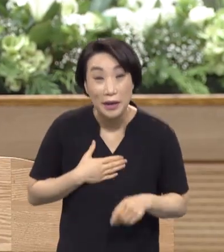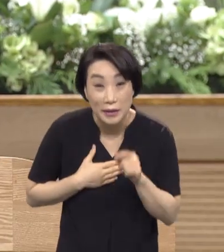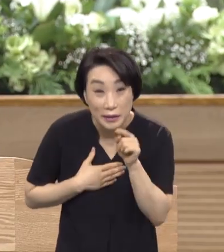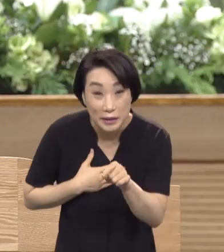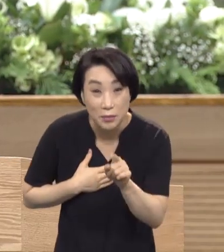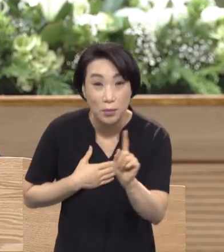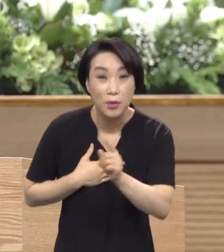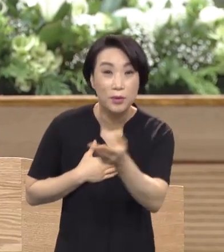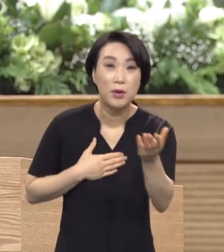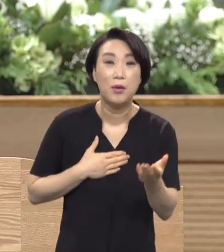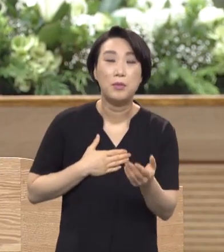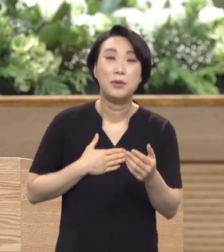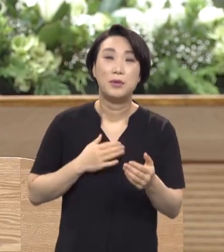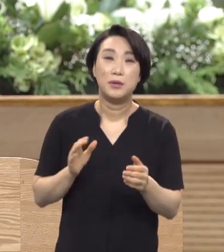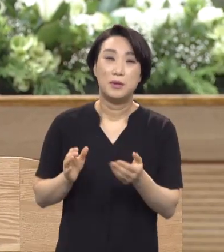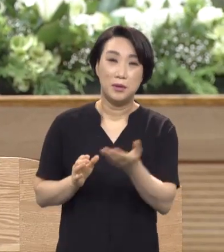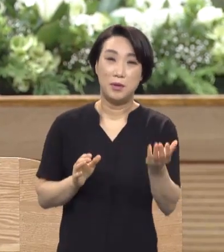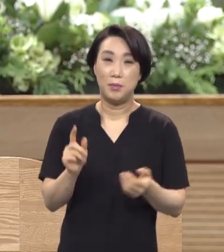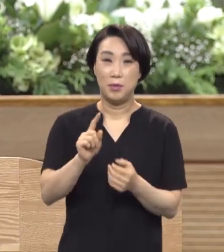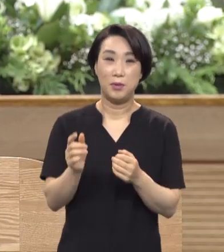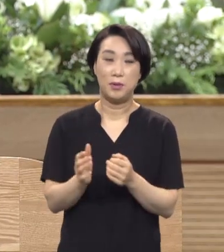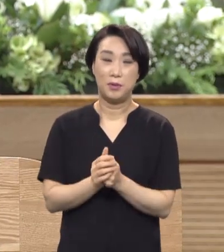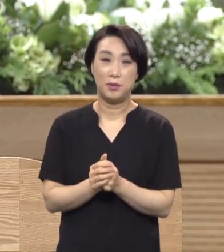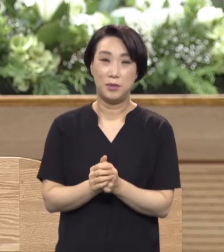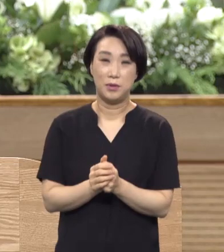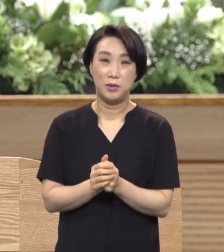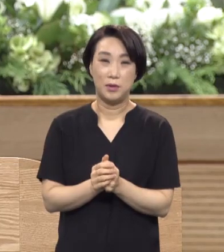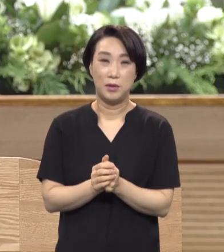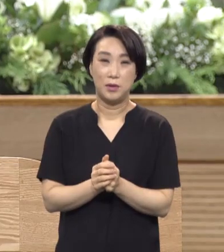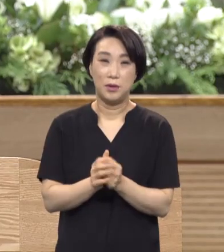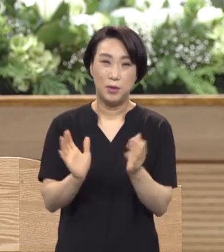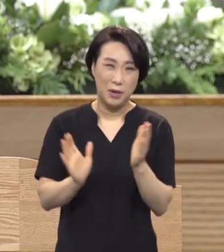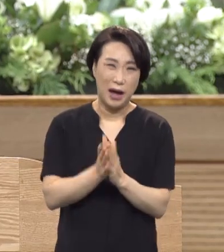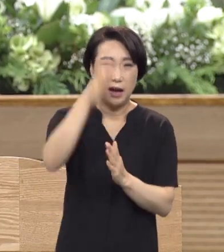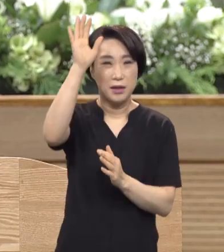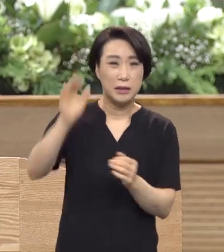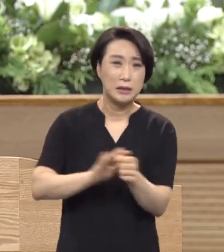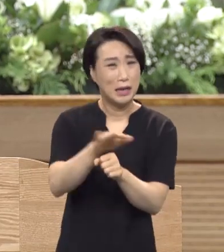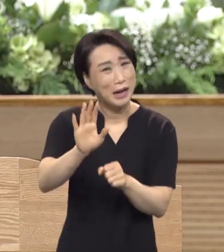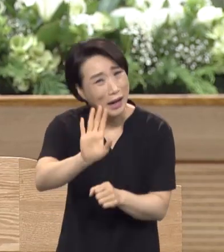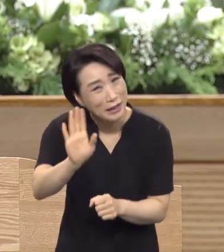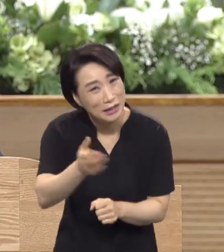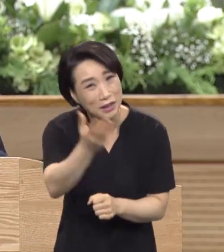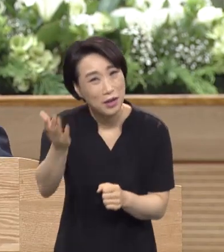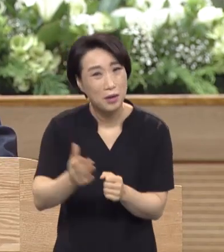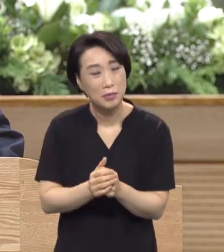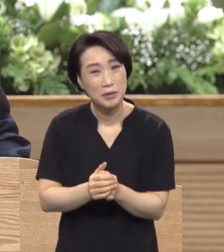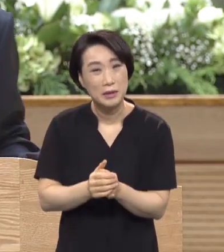이것은 화려한 정말로 그런 사랑이 아니라